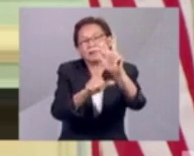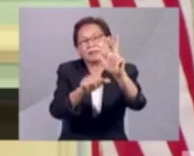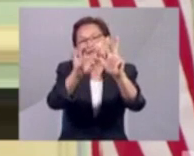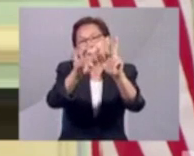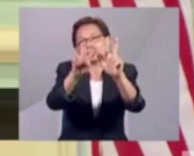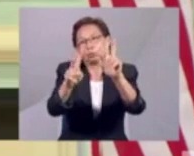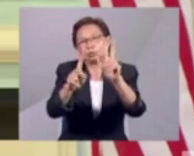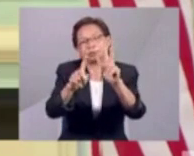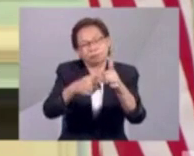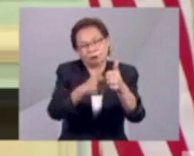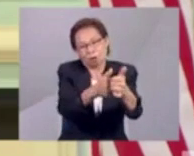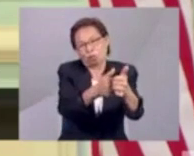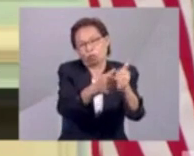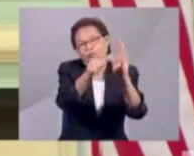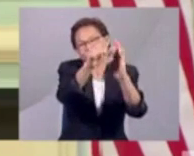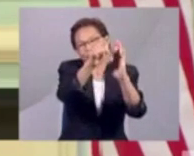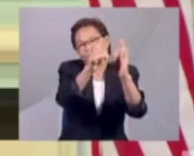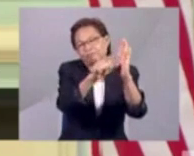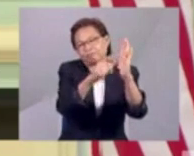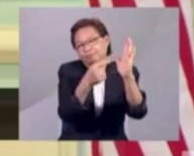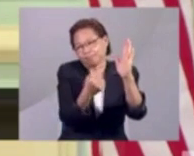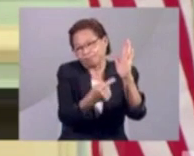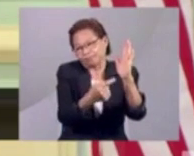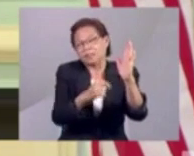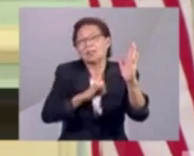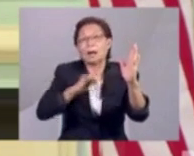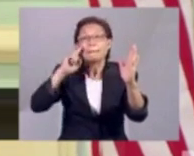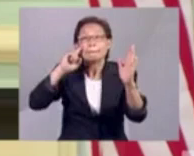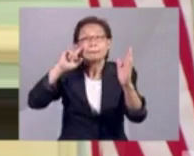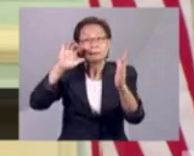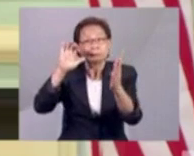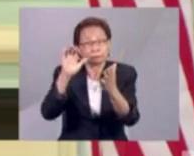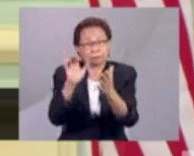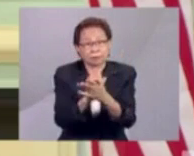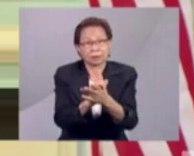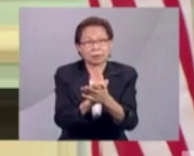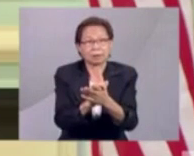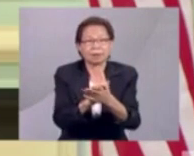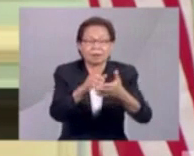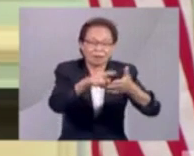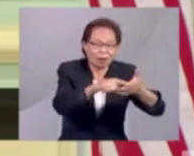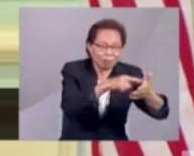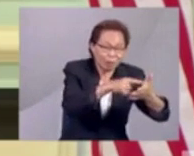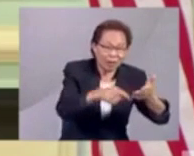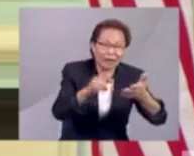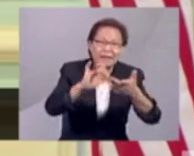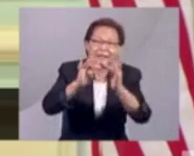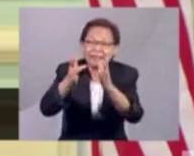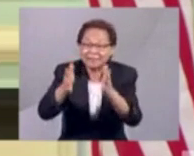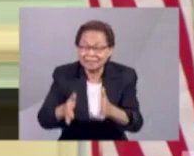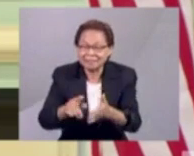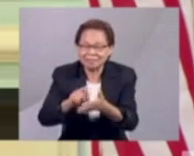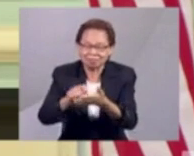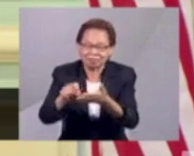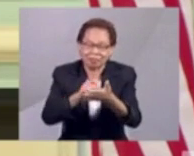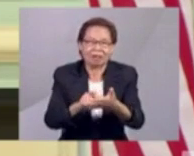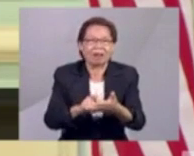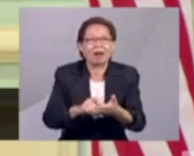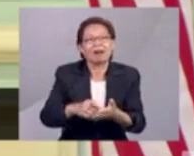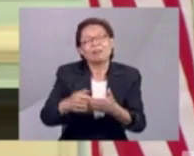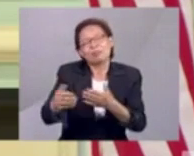342. Saya percaya, saya baca dalam komen netizen hari ini, walaupun